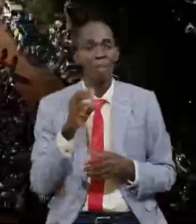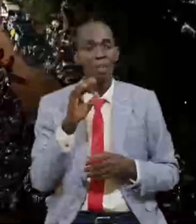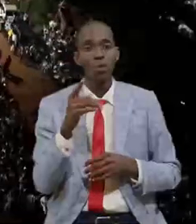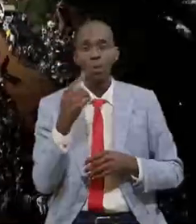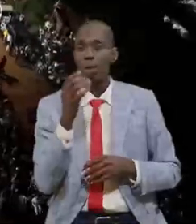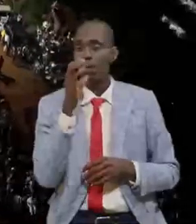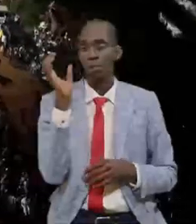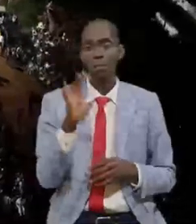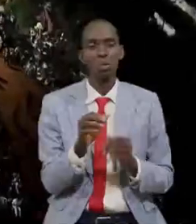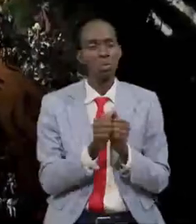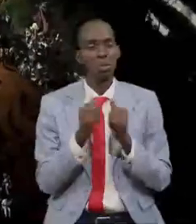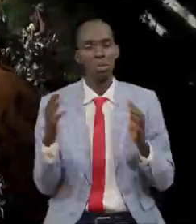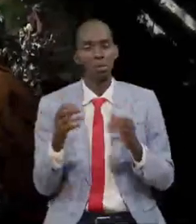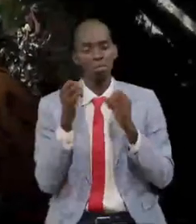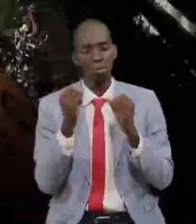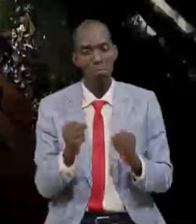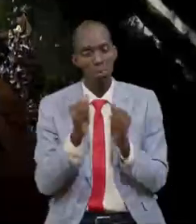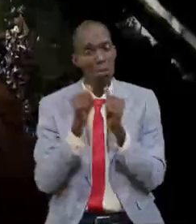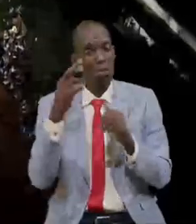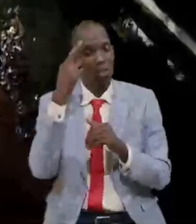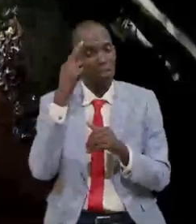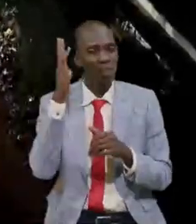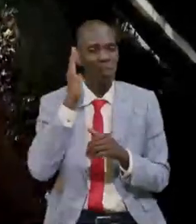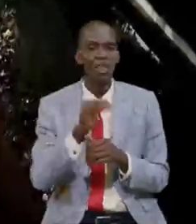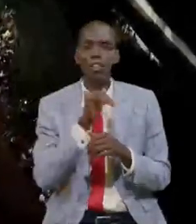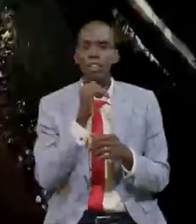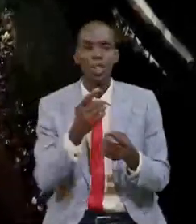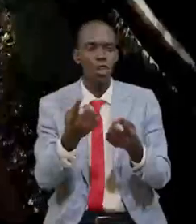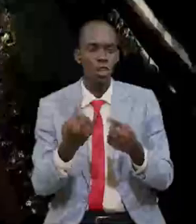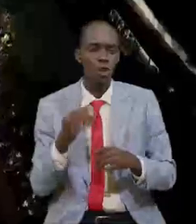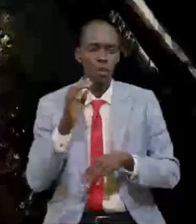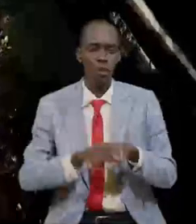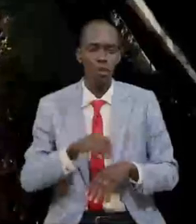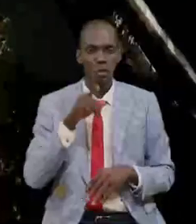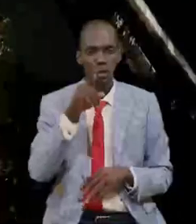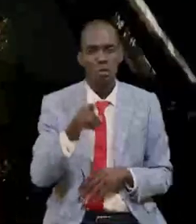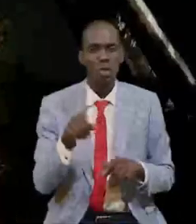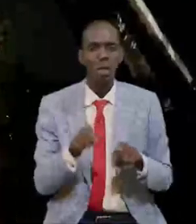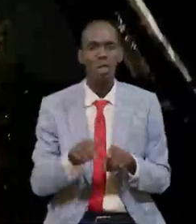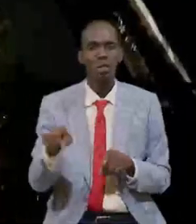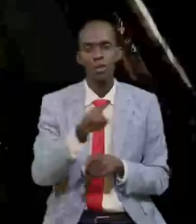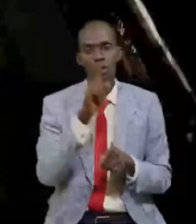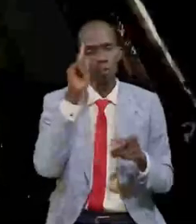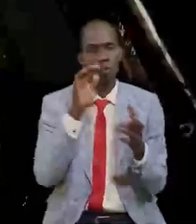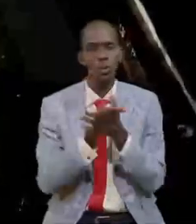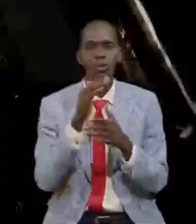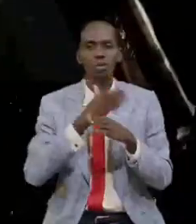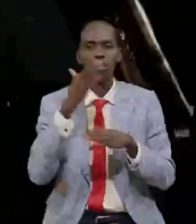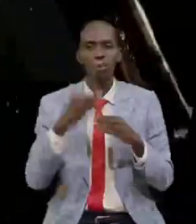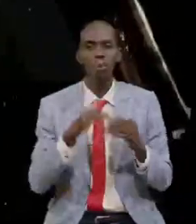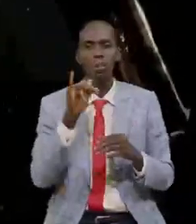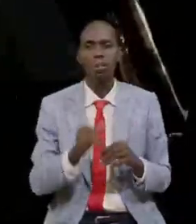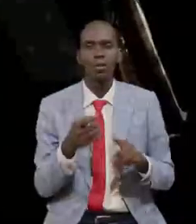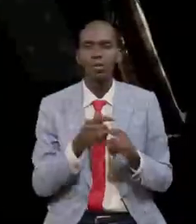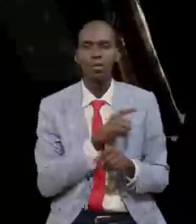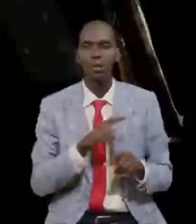la malédiction sans cause n'a point d'effet. La malédiction sans cause ne